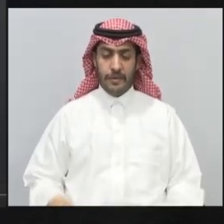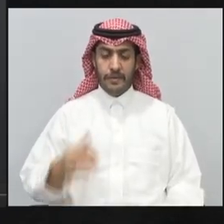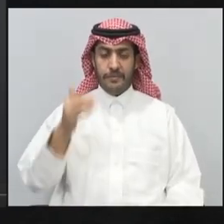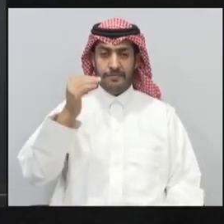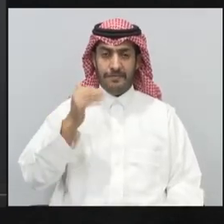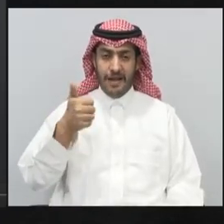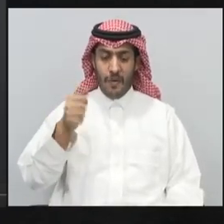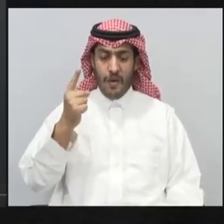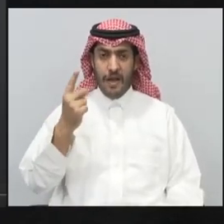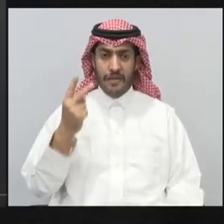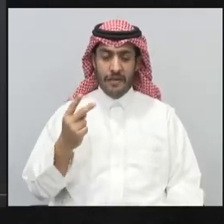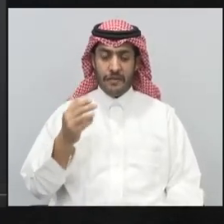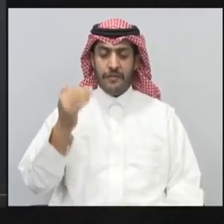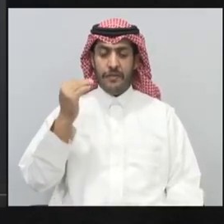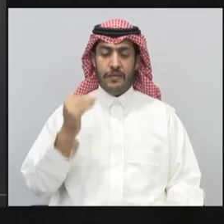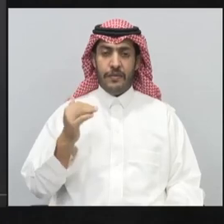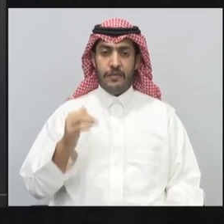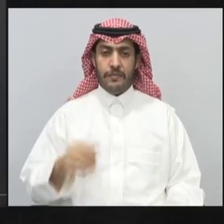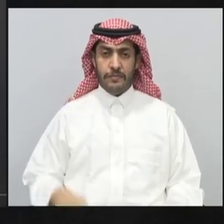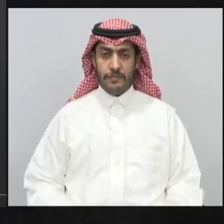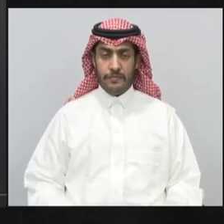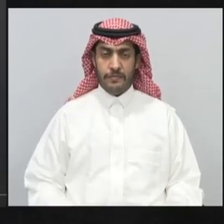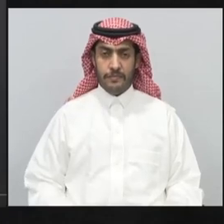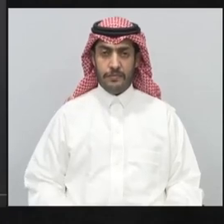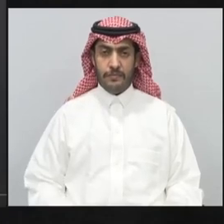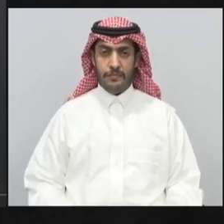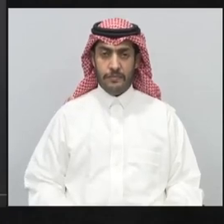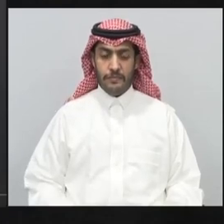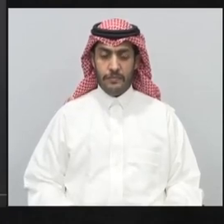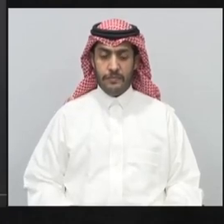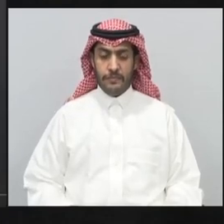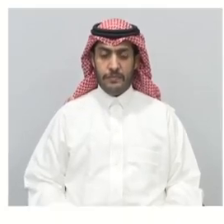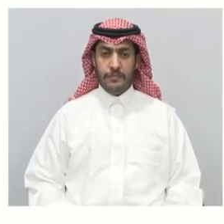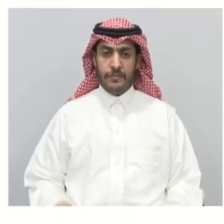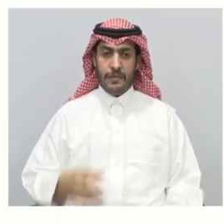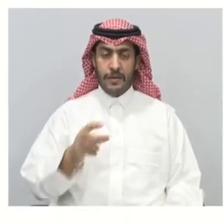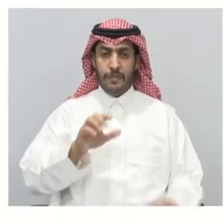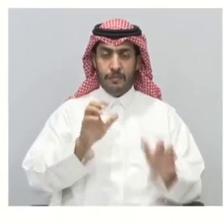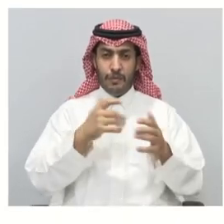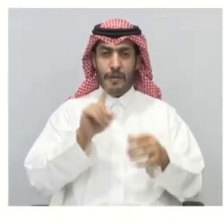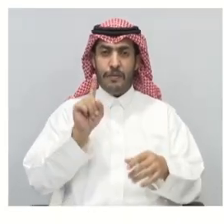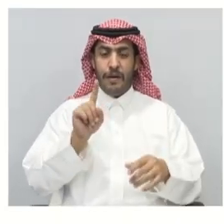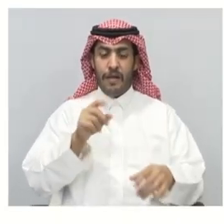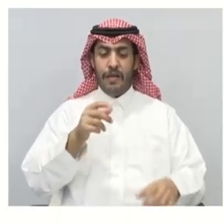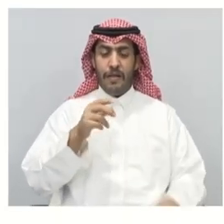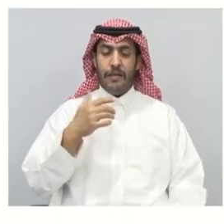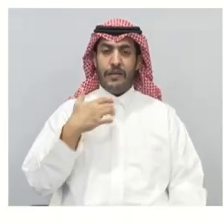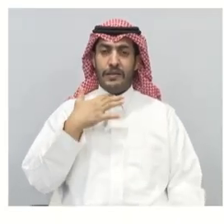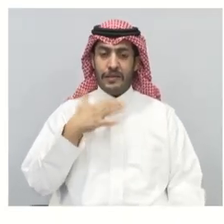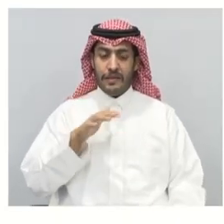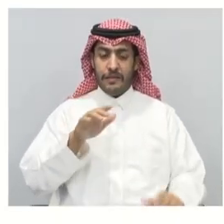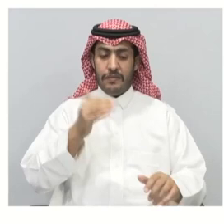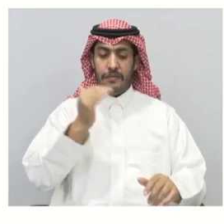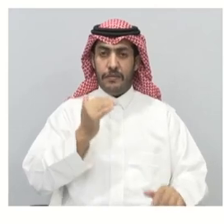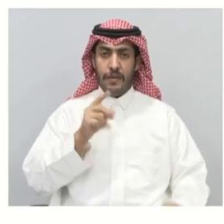المحافظين على البيئه وامدحوا من يحافظ على بيئته ومجموعه باء هي ذم بئسه